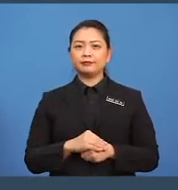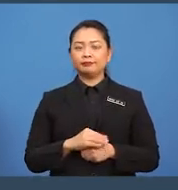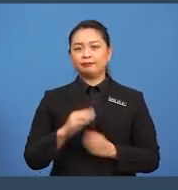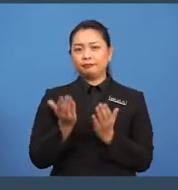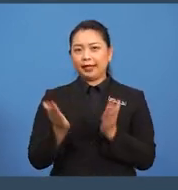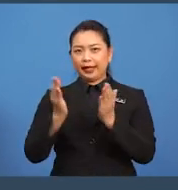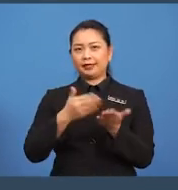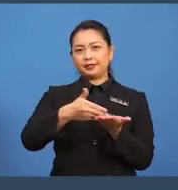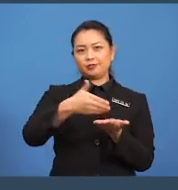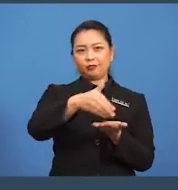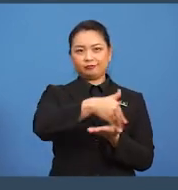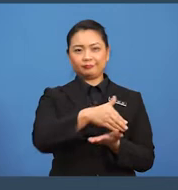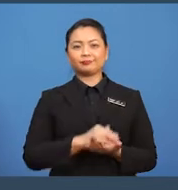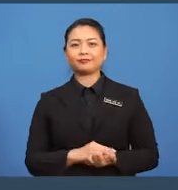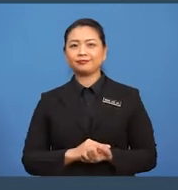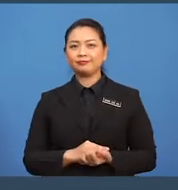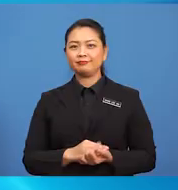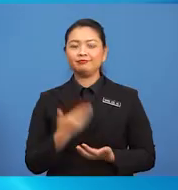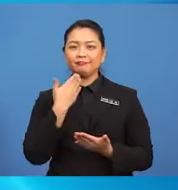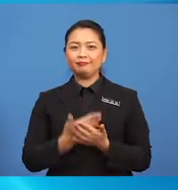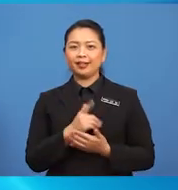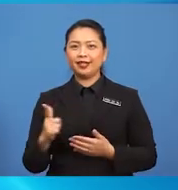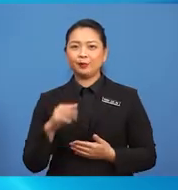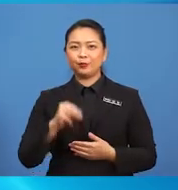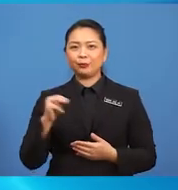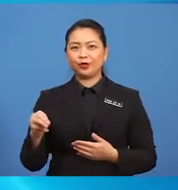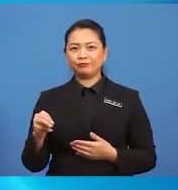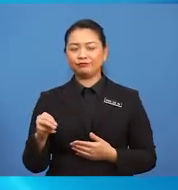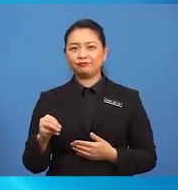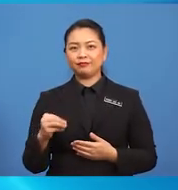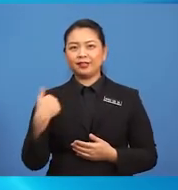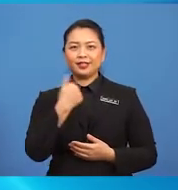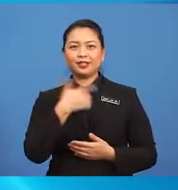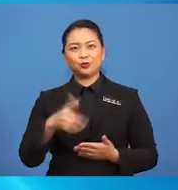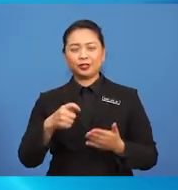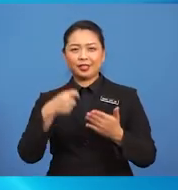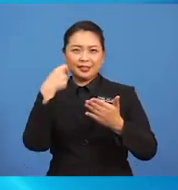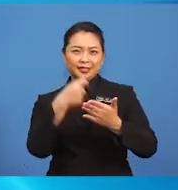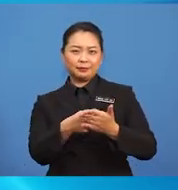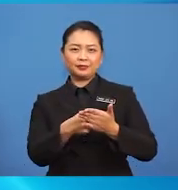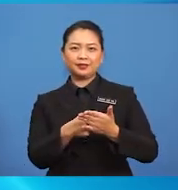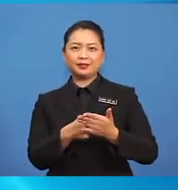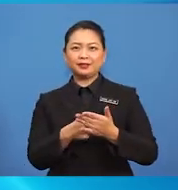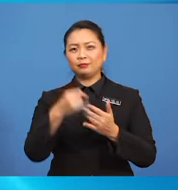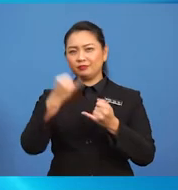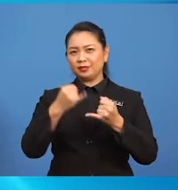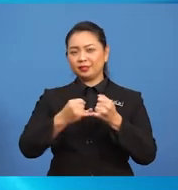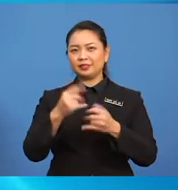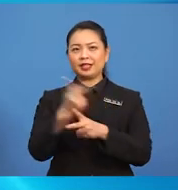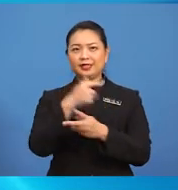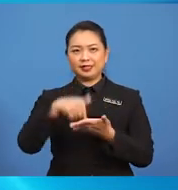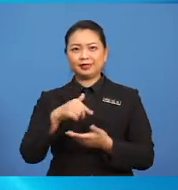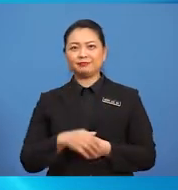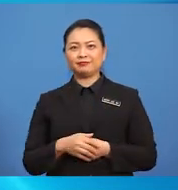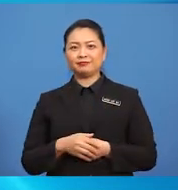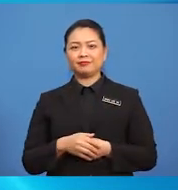menggunakan kaedah paket sort. Baiklah murid-murid, kita sudah tiba di penghujung siaran untuk episod kali